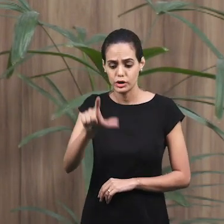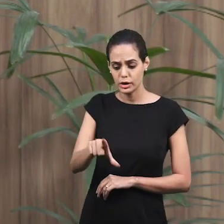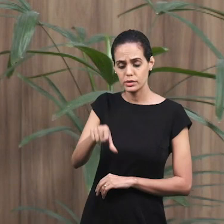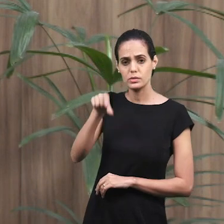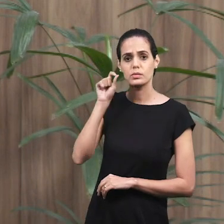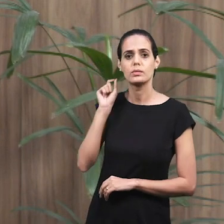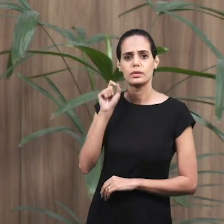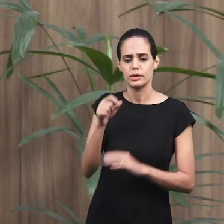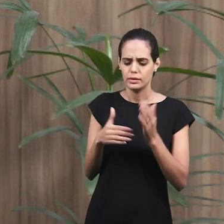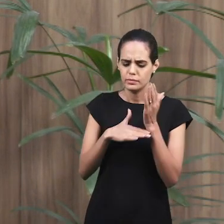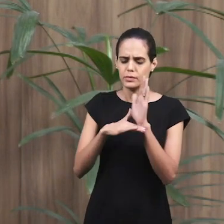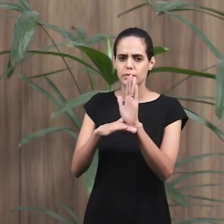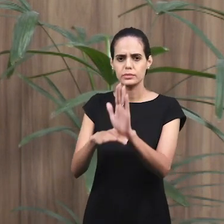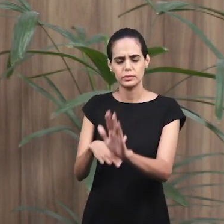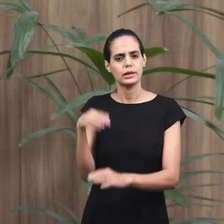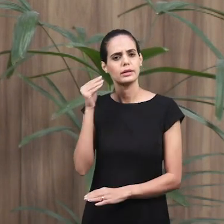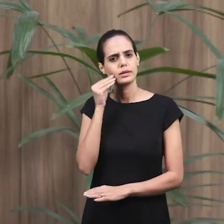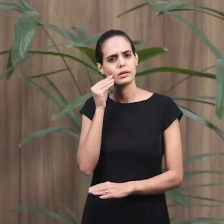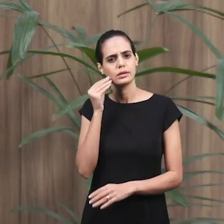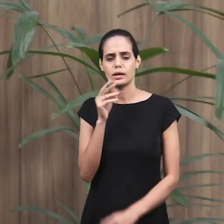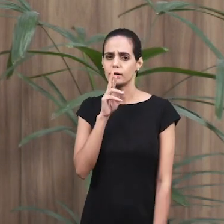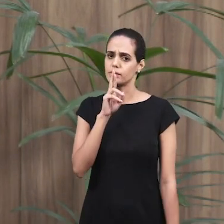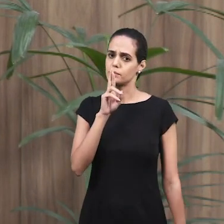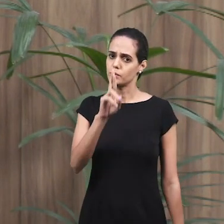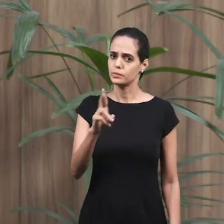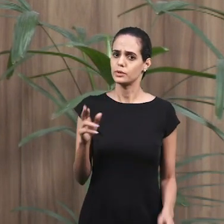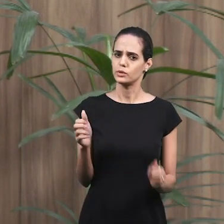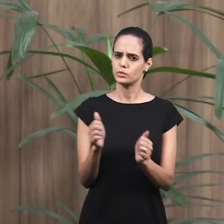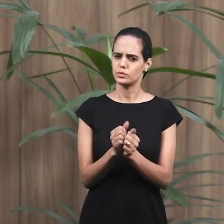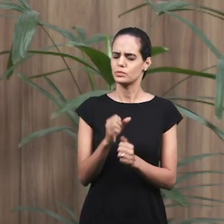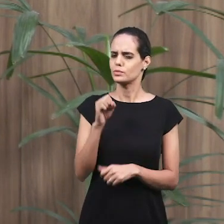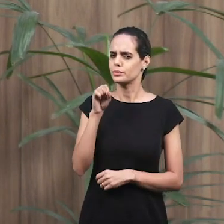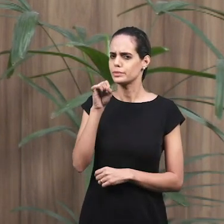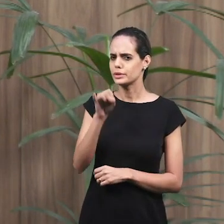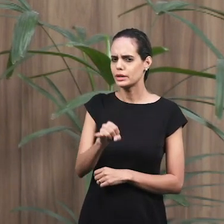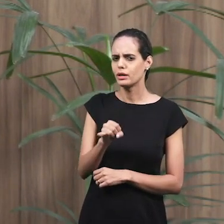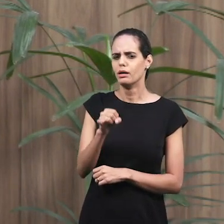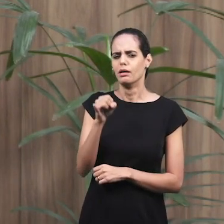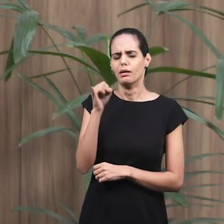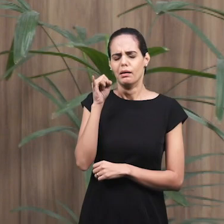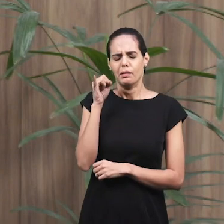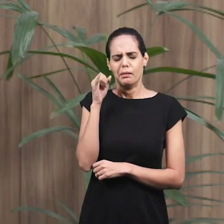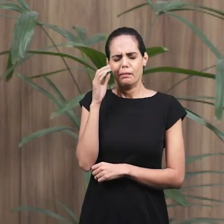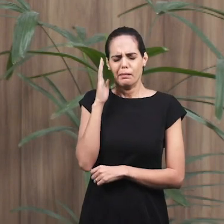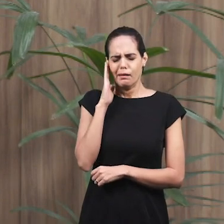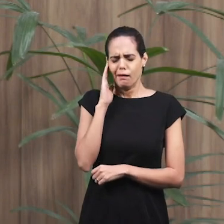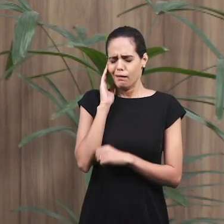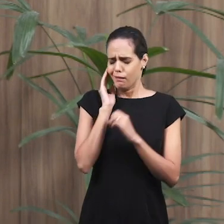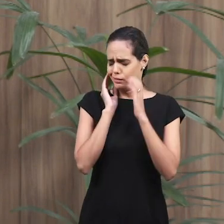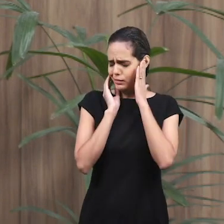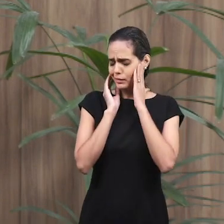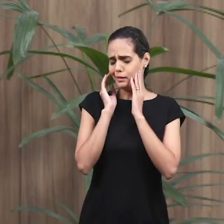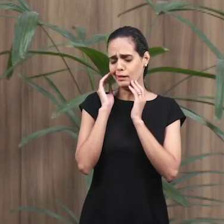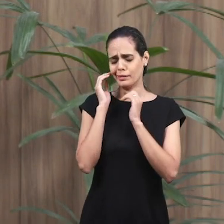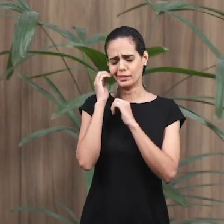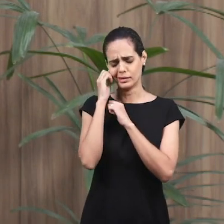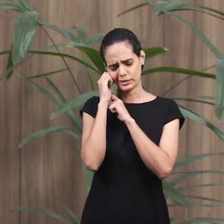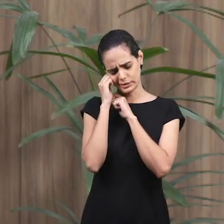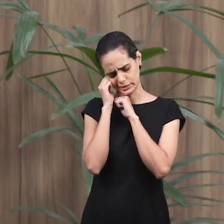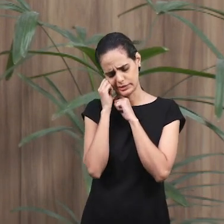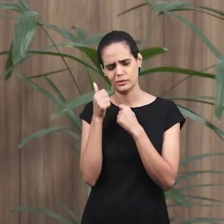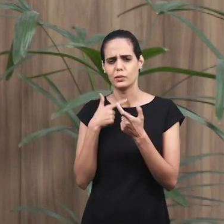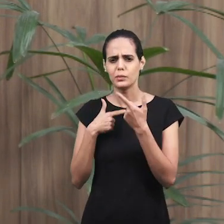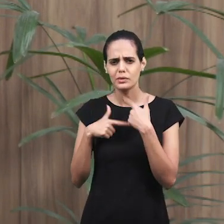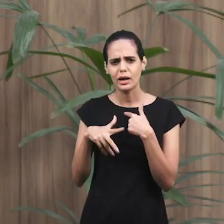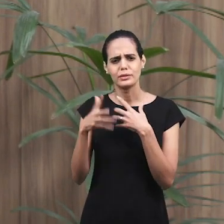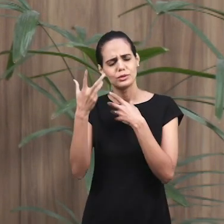eux. S'ils ont sommeil pendant les cours online, nous allons demander qu'ils gardent la